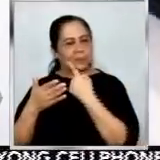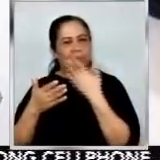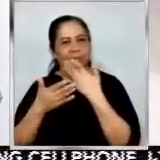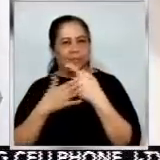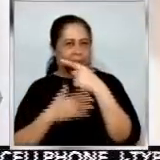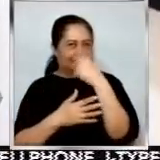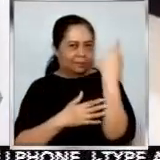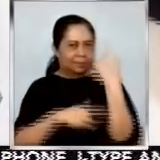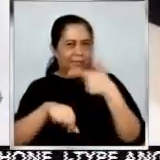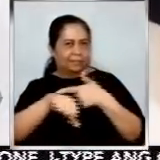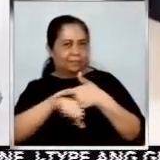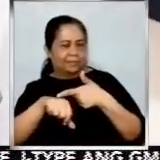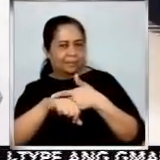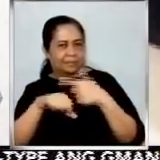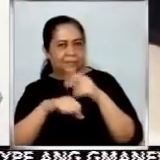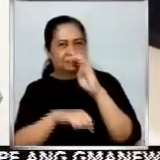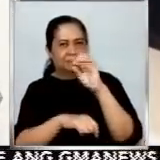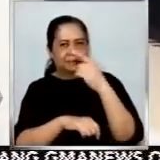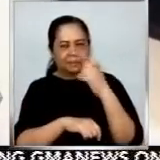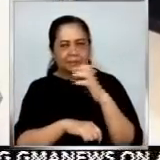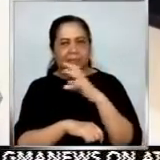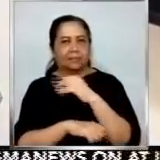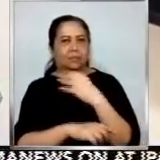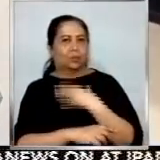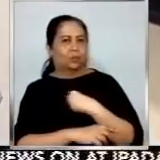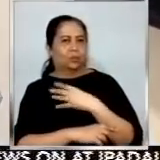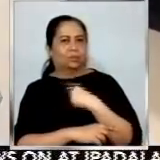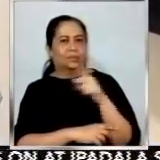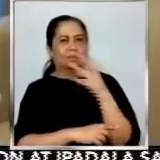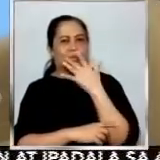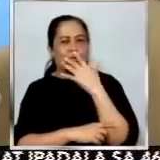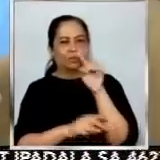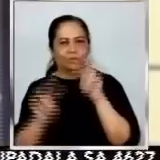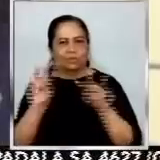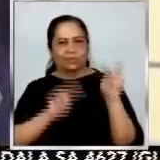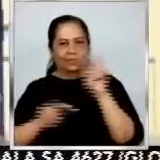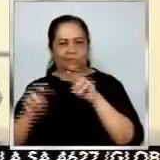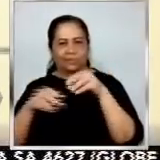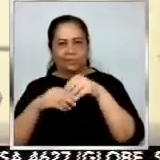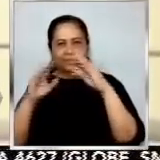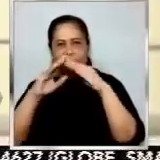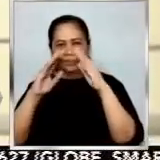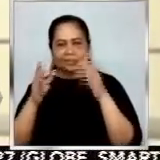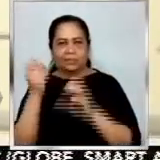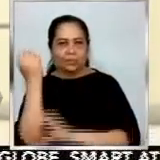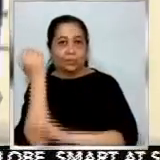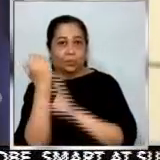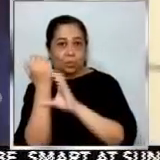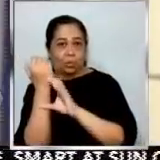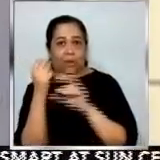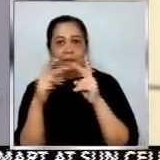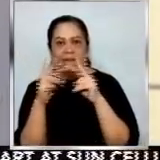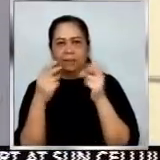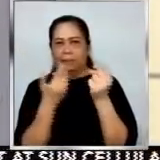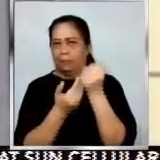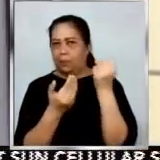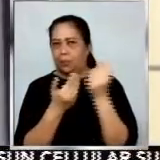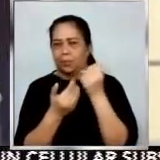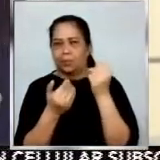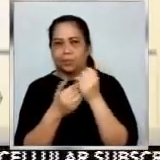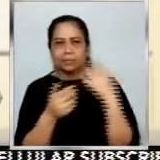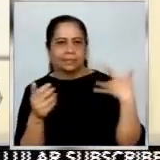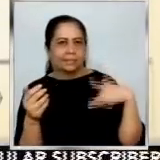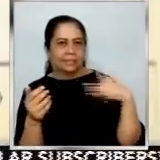gray, beige at white ang ilan sa mga kulay na makikita dito. Our condo is very simple. Yung style